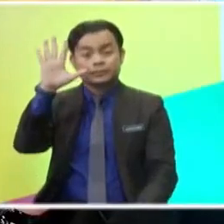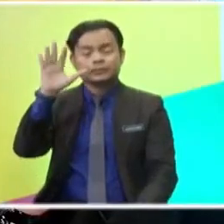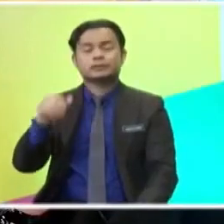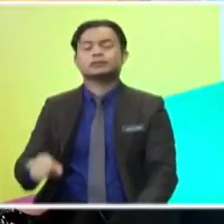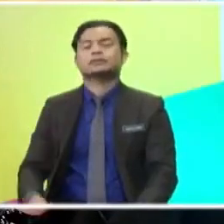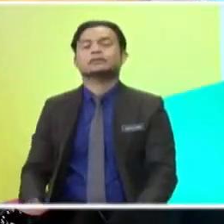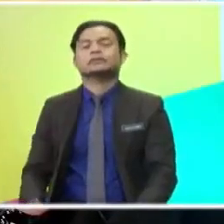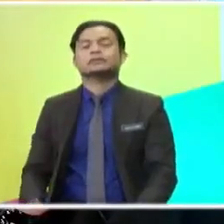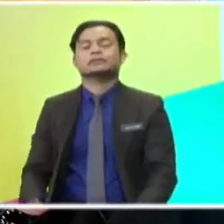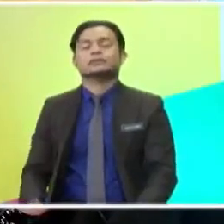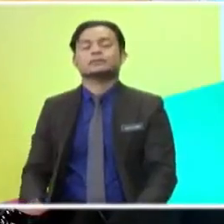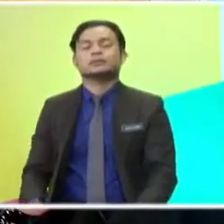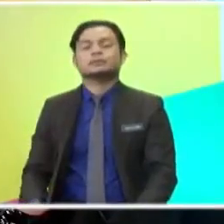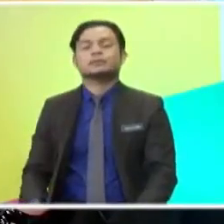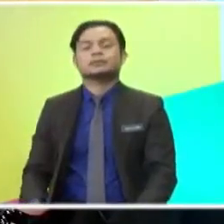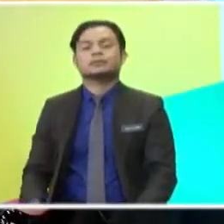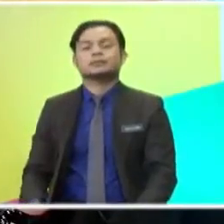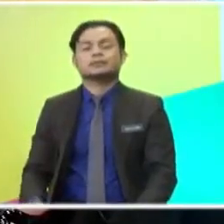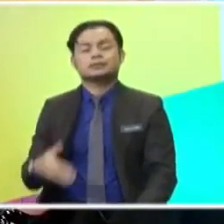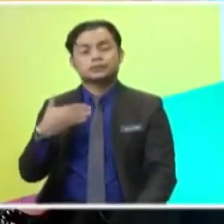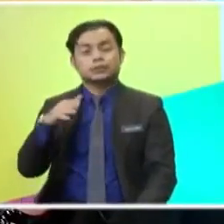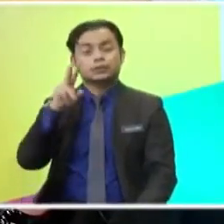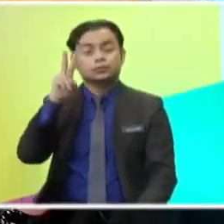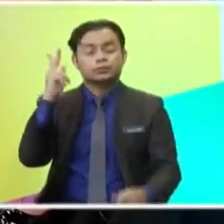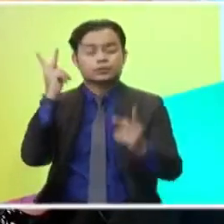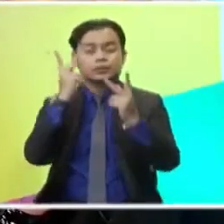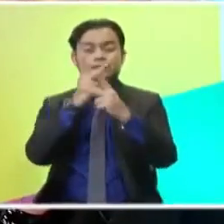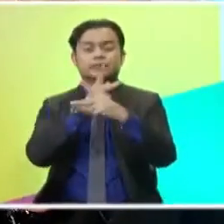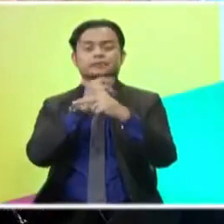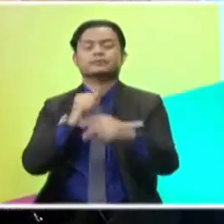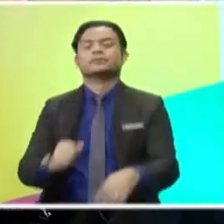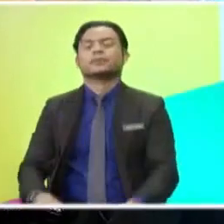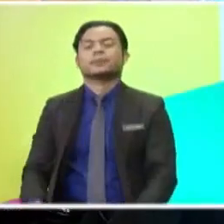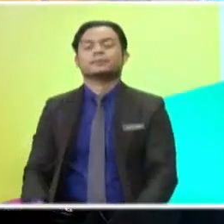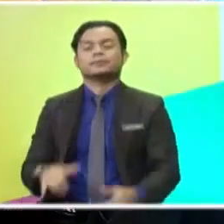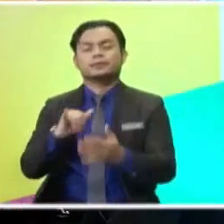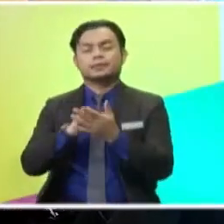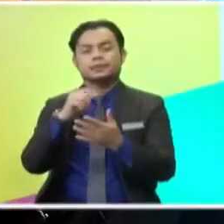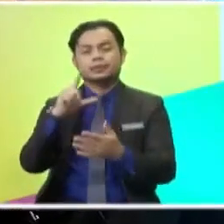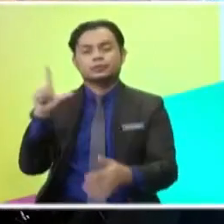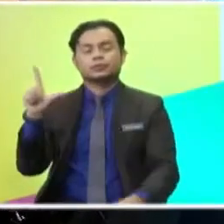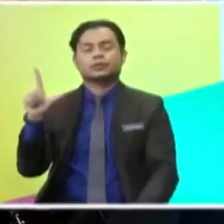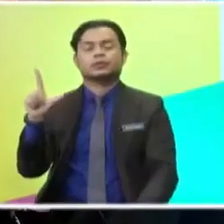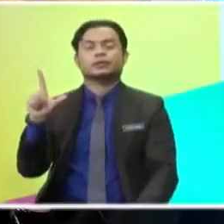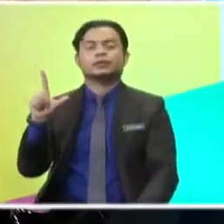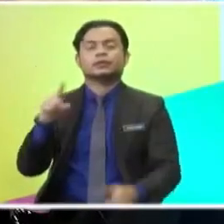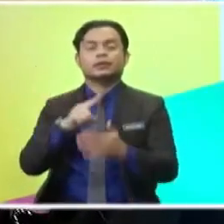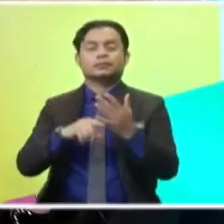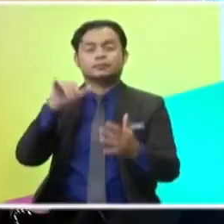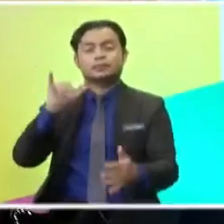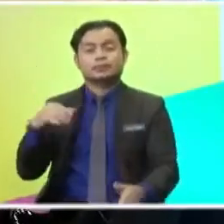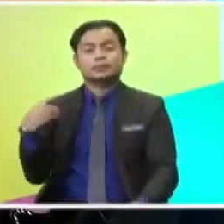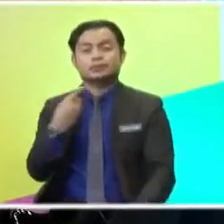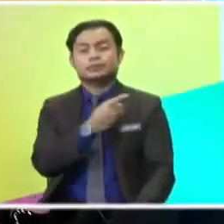di-Pertuan Agong sebanyak berapa kali Cikgu Zakaria? Dua kali. Dua kali. Jadi itu adalah antara intipati pembelajaran sejarah